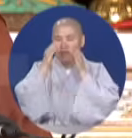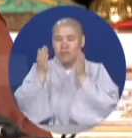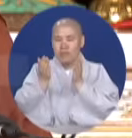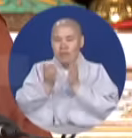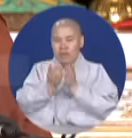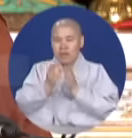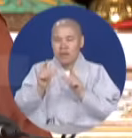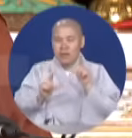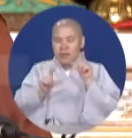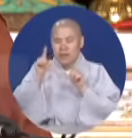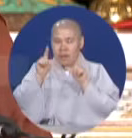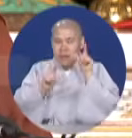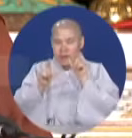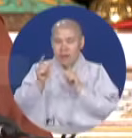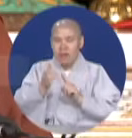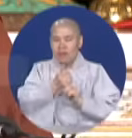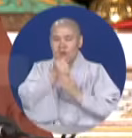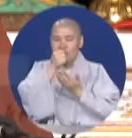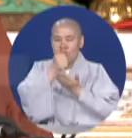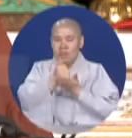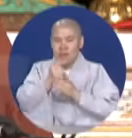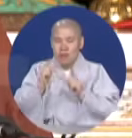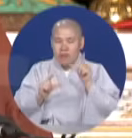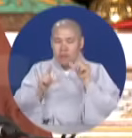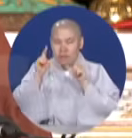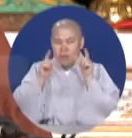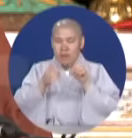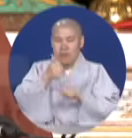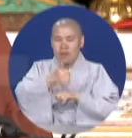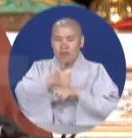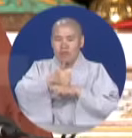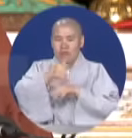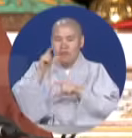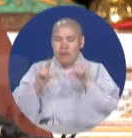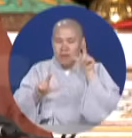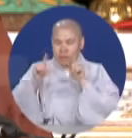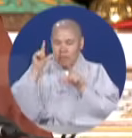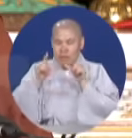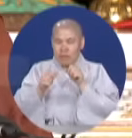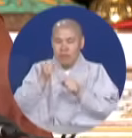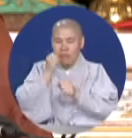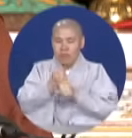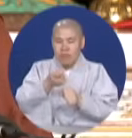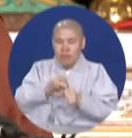그리고 열애상도 만들고 보살상도 만들었어요.